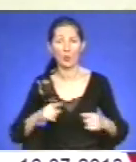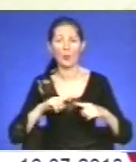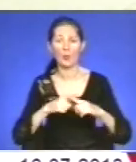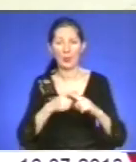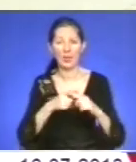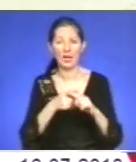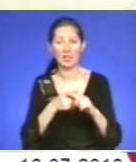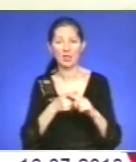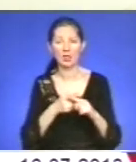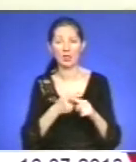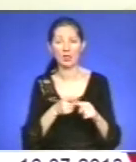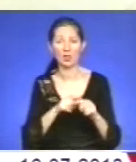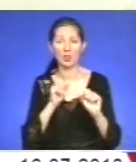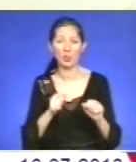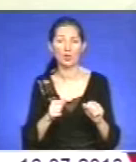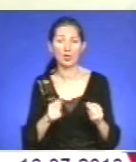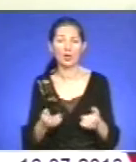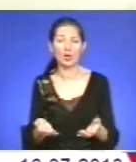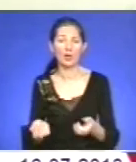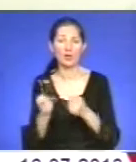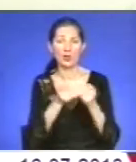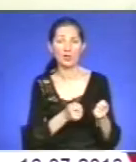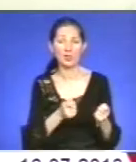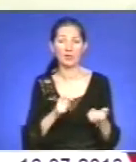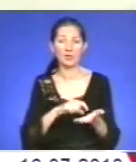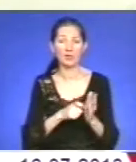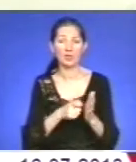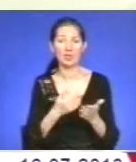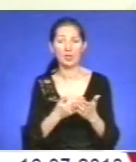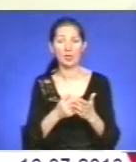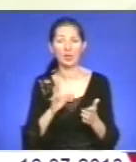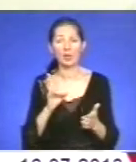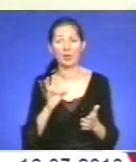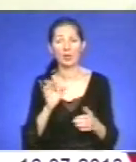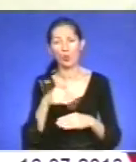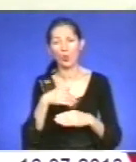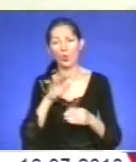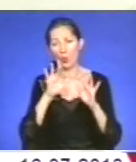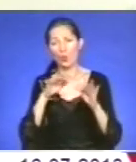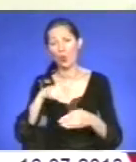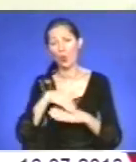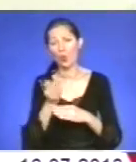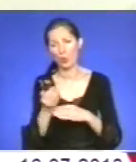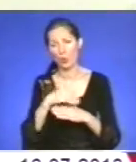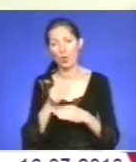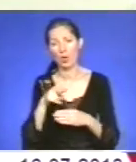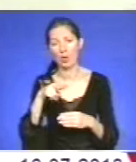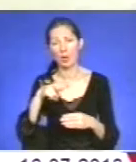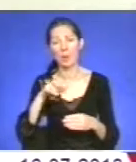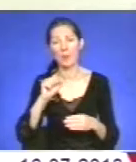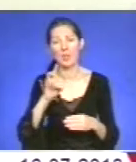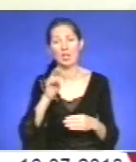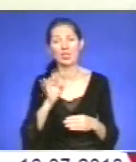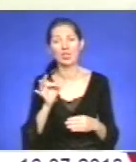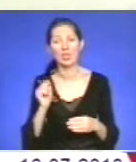яку можна непомітно винести з квартири, скажімо, ноутбуки, щось такого роду, як планшети, які легко